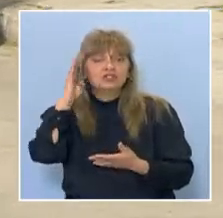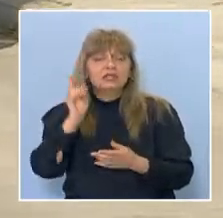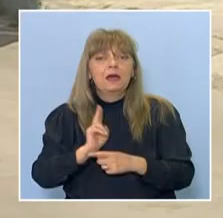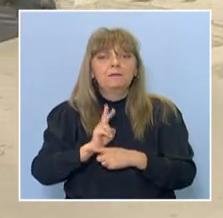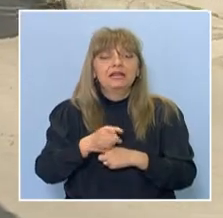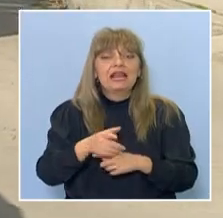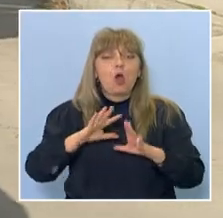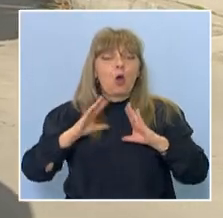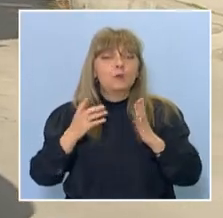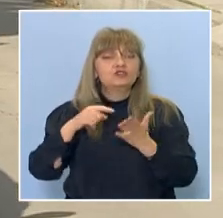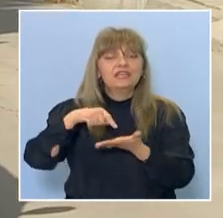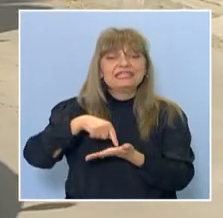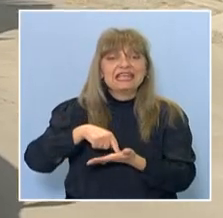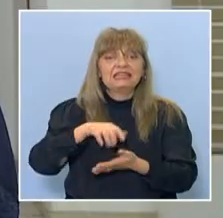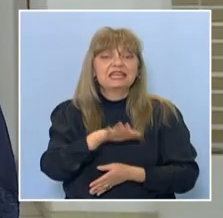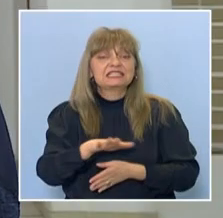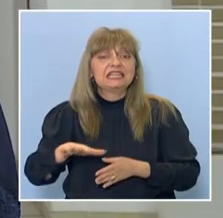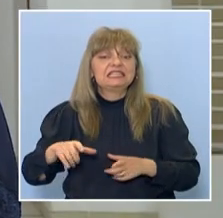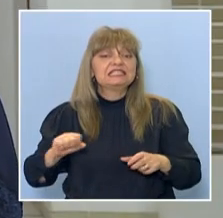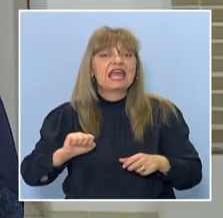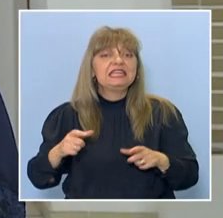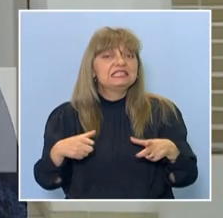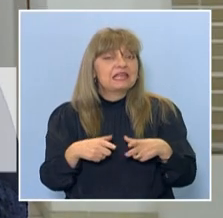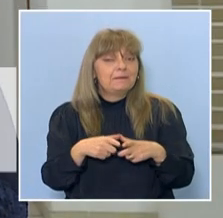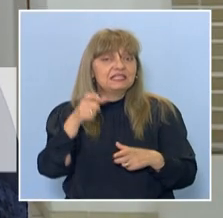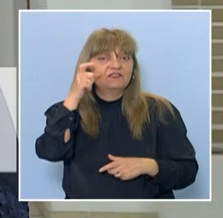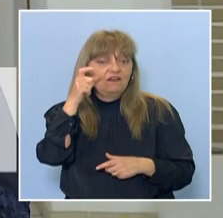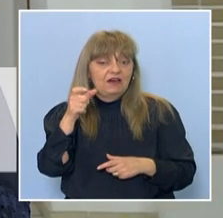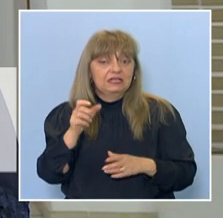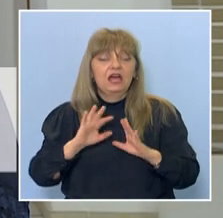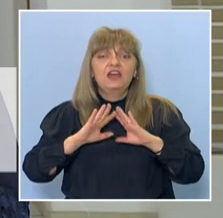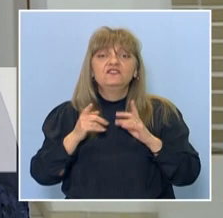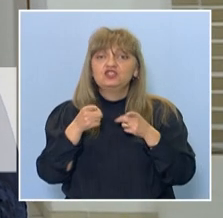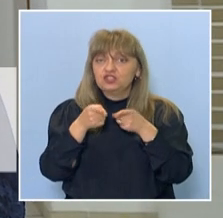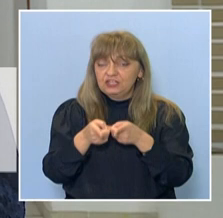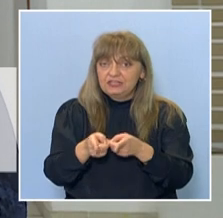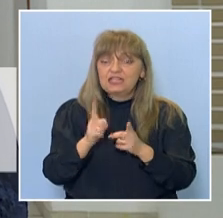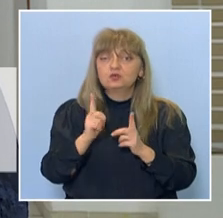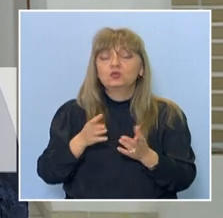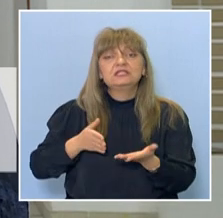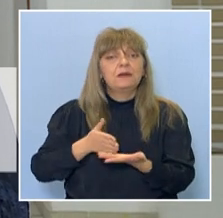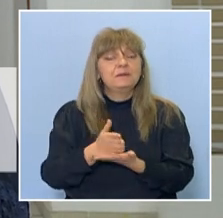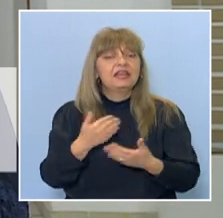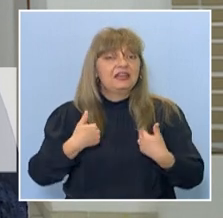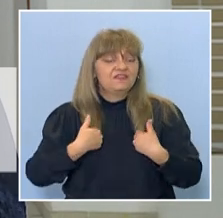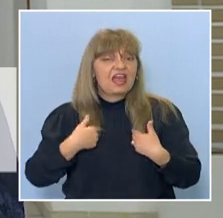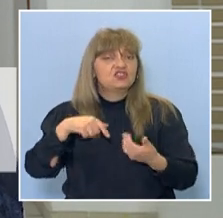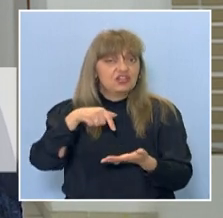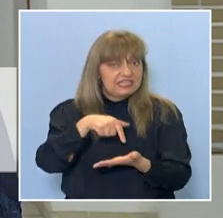за деца и семейства във Варна. Всичките тези потребители, които са минали през нашия център, сме си